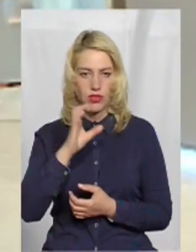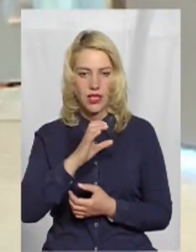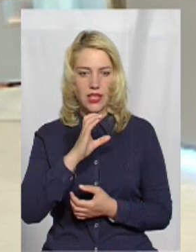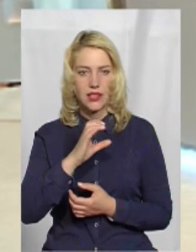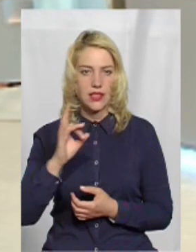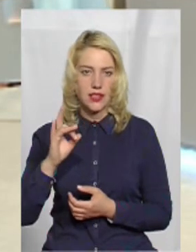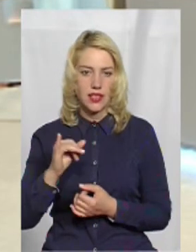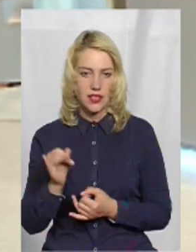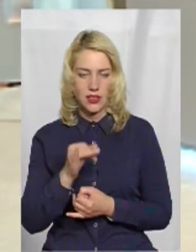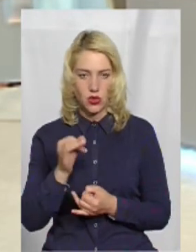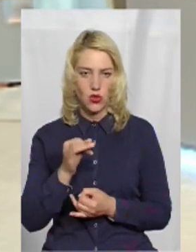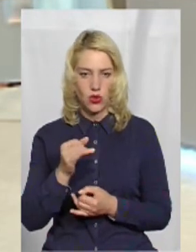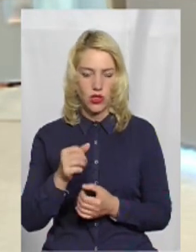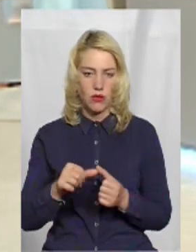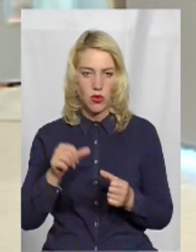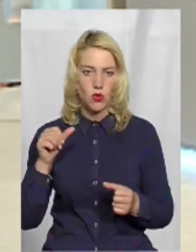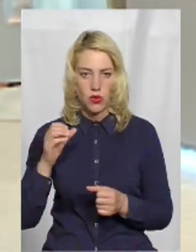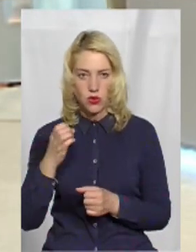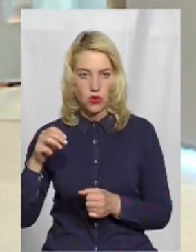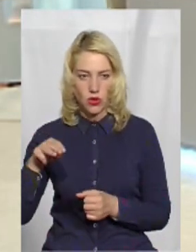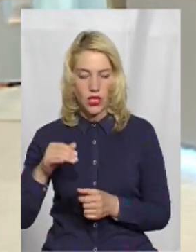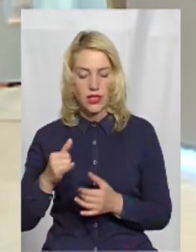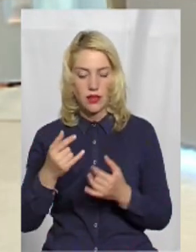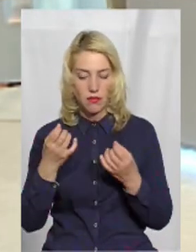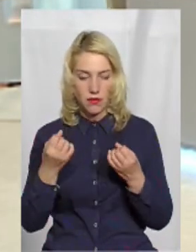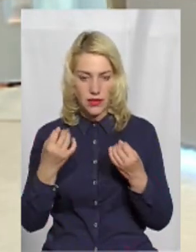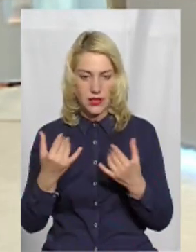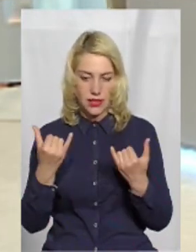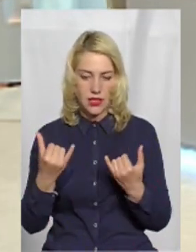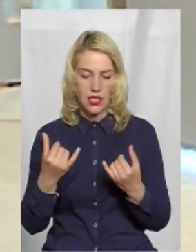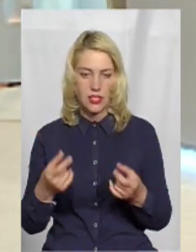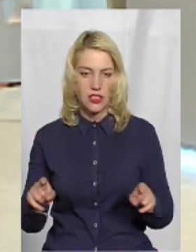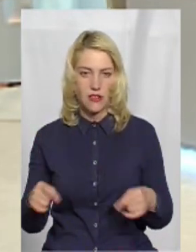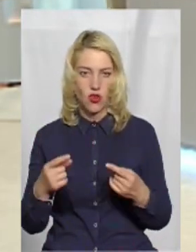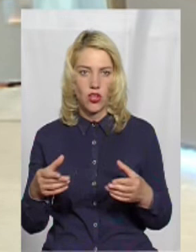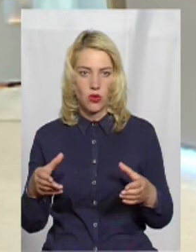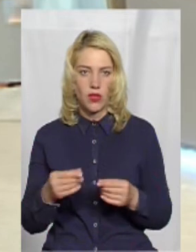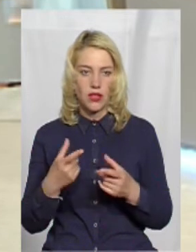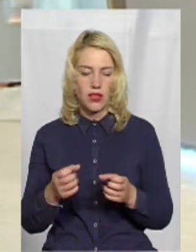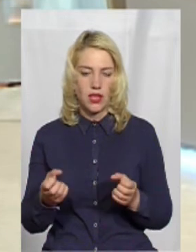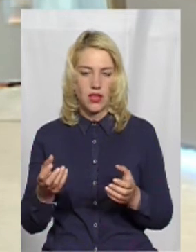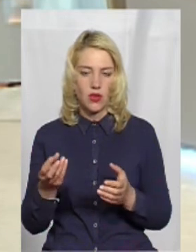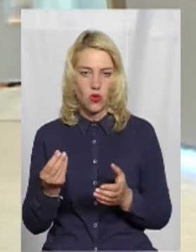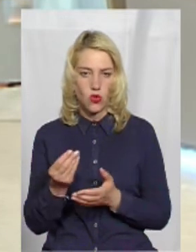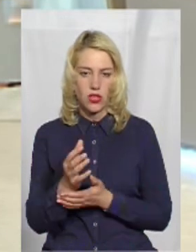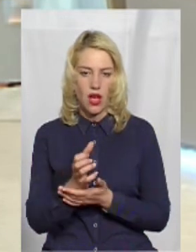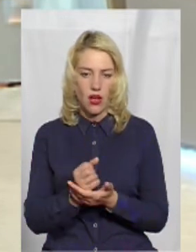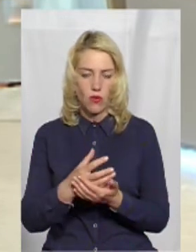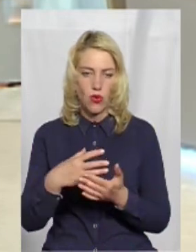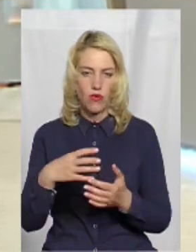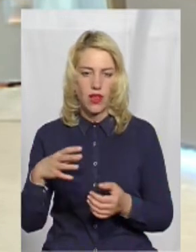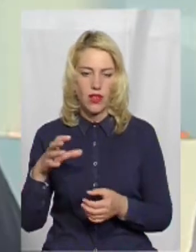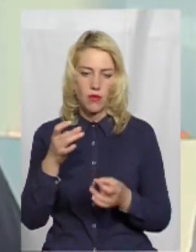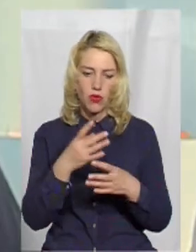що була на початку минулого століття, а ту, що... Так, прямо зараз вони створили кооператив, де зібрали, акумулювали кошти просто